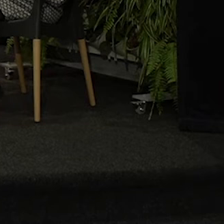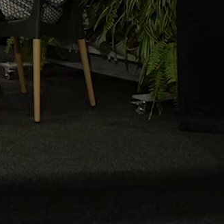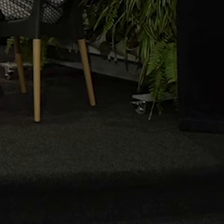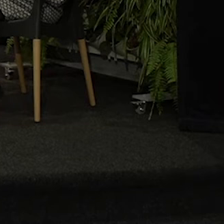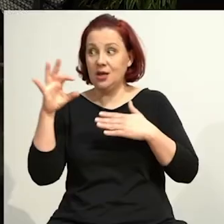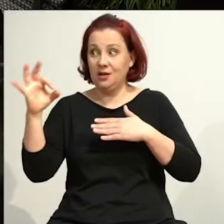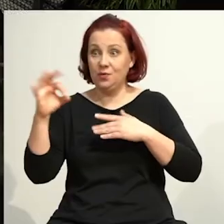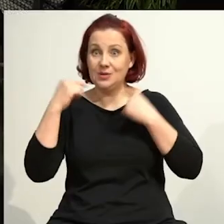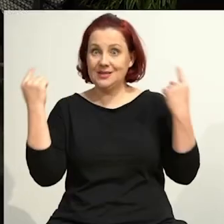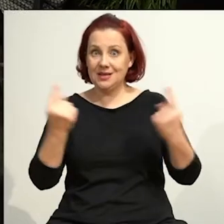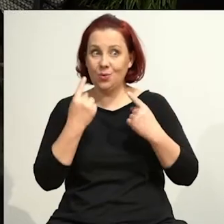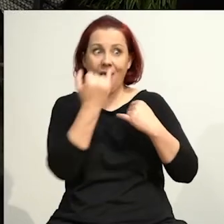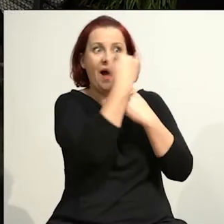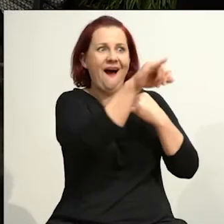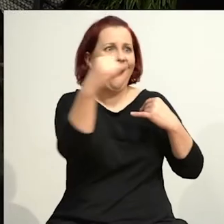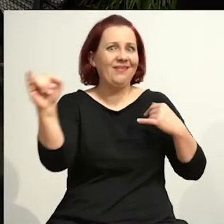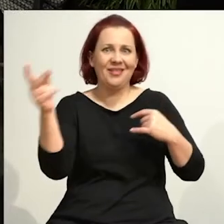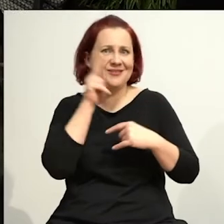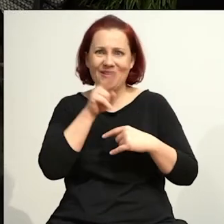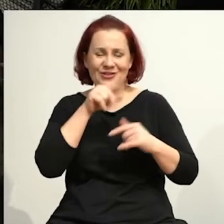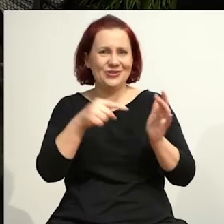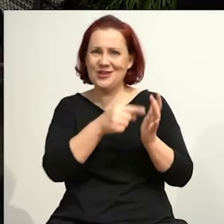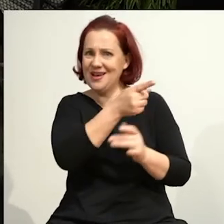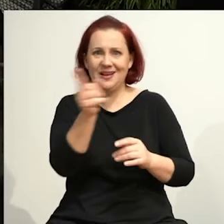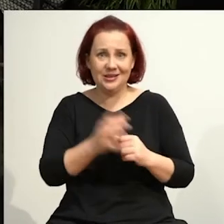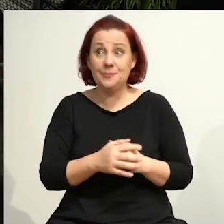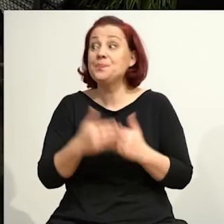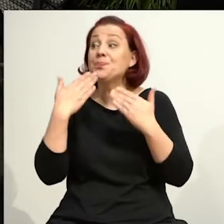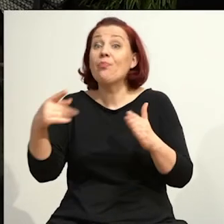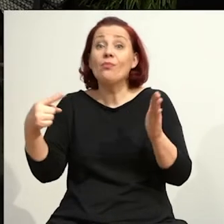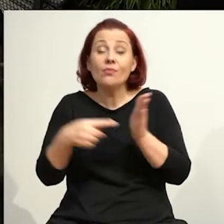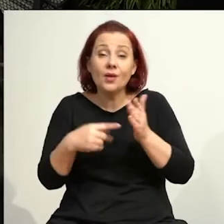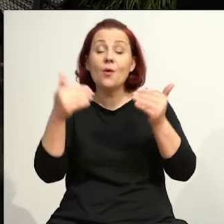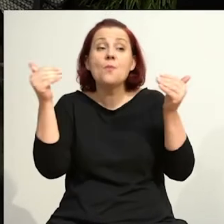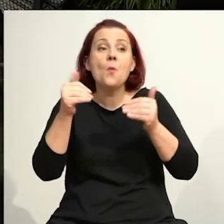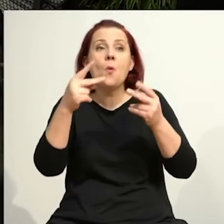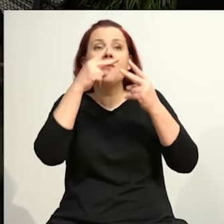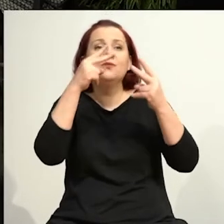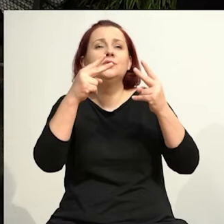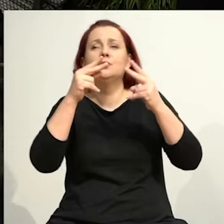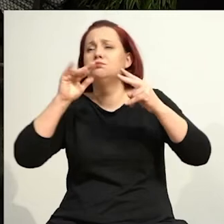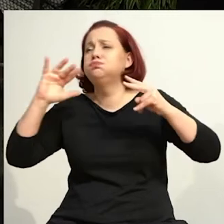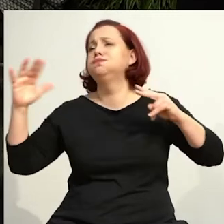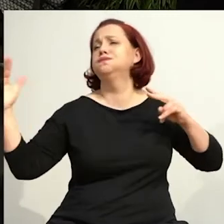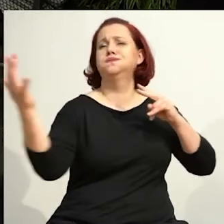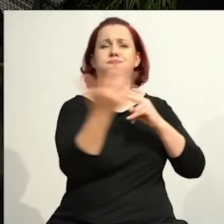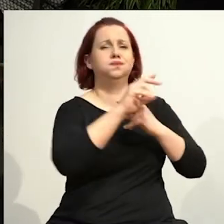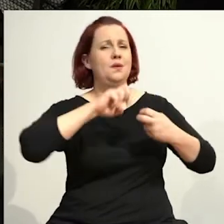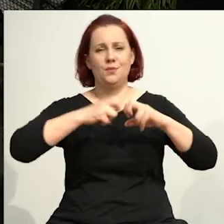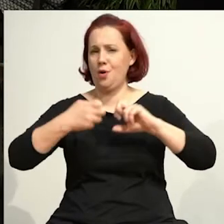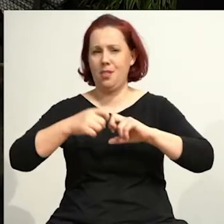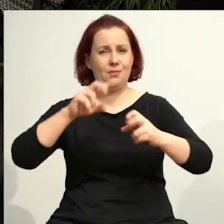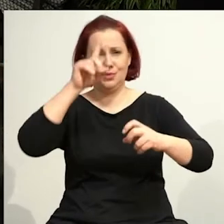był, czego nie widzieli inni. To dzięki temu on mógł zobaczyć całe spektrum problemów